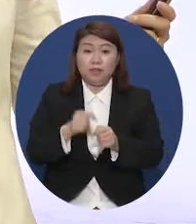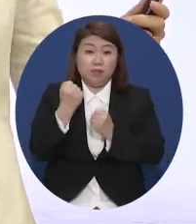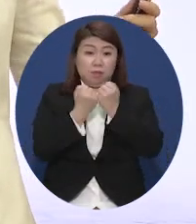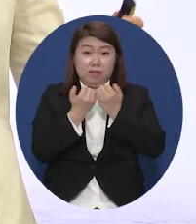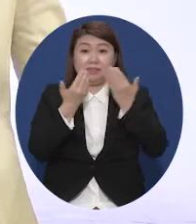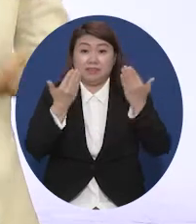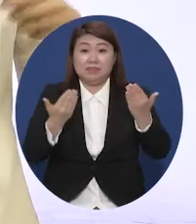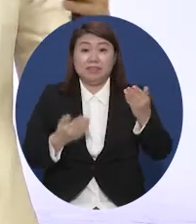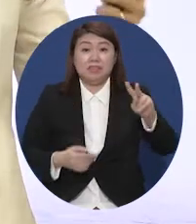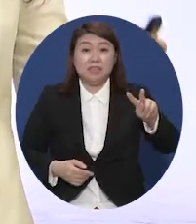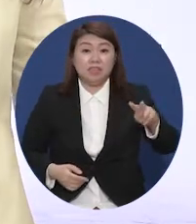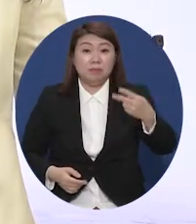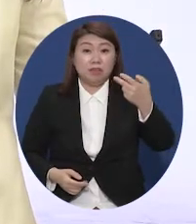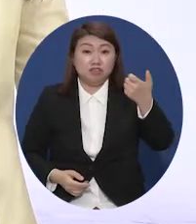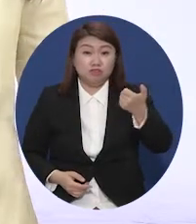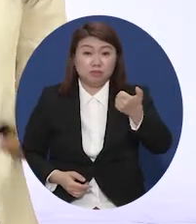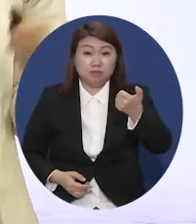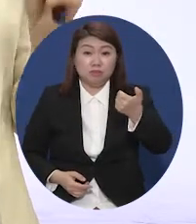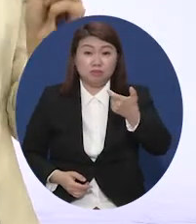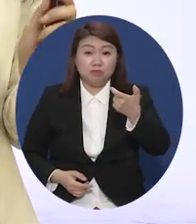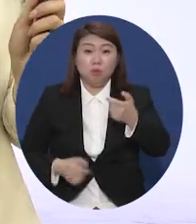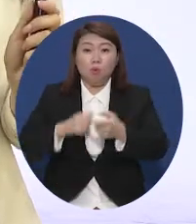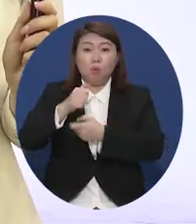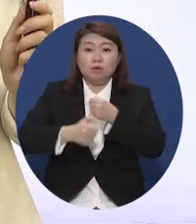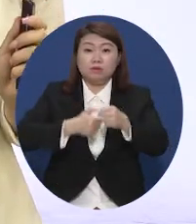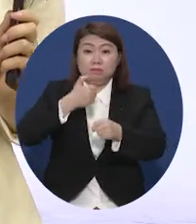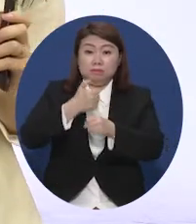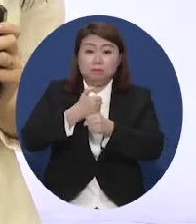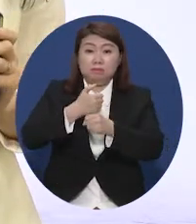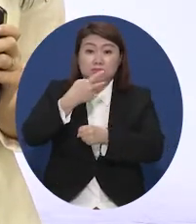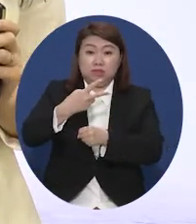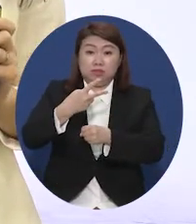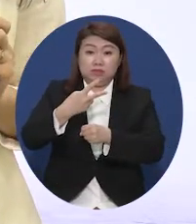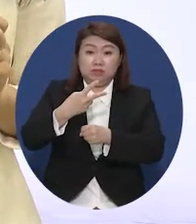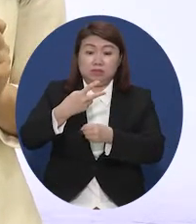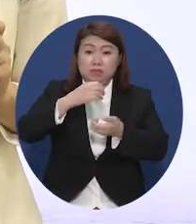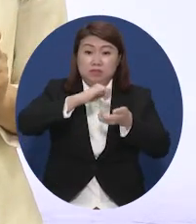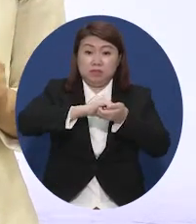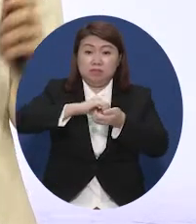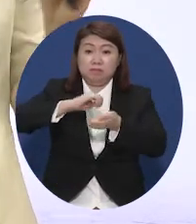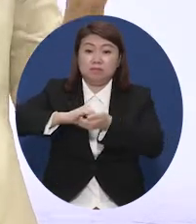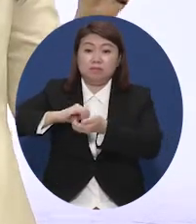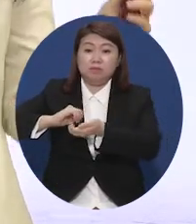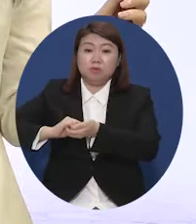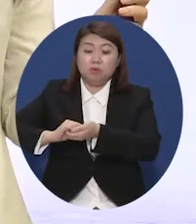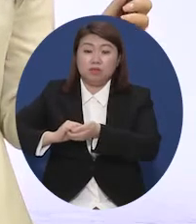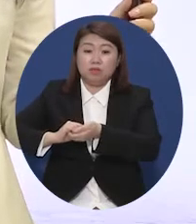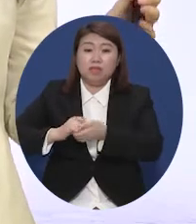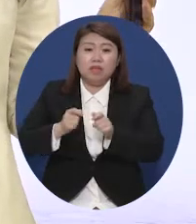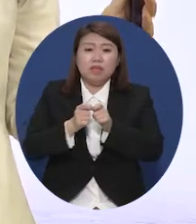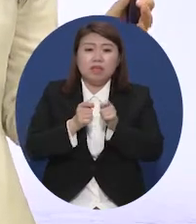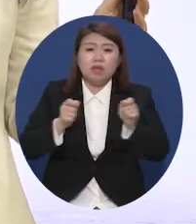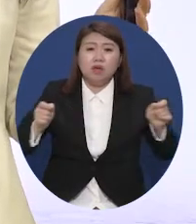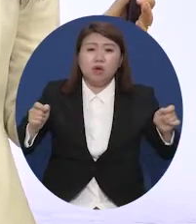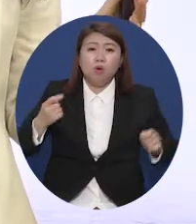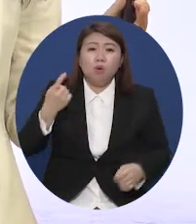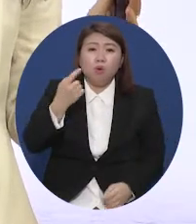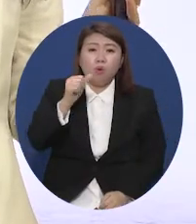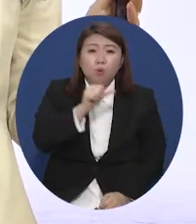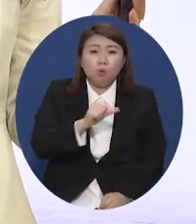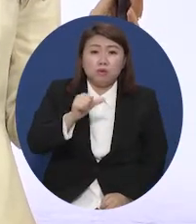261, 그리고 365일 그리고 52년 주기의 역법도 존재했잖아요 최장 주기력은